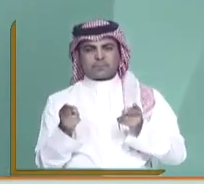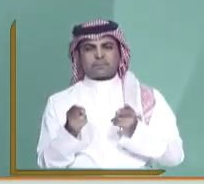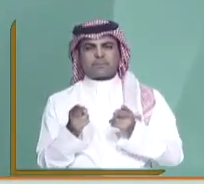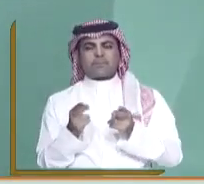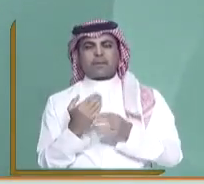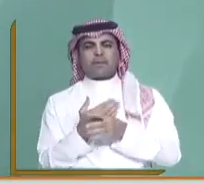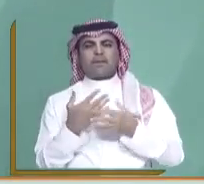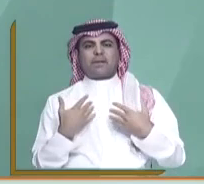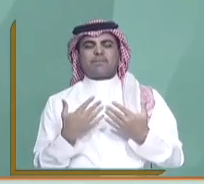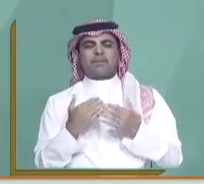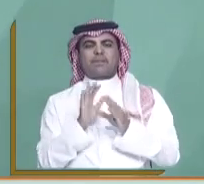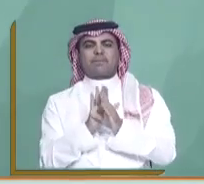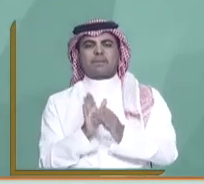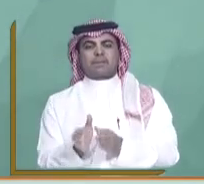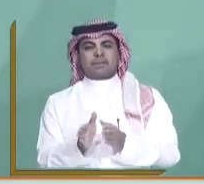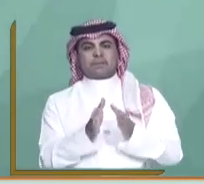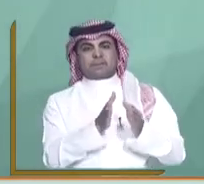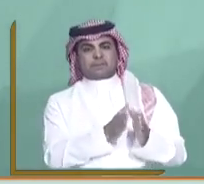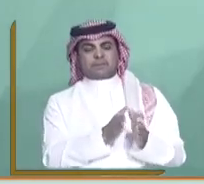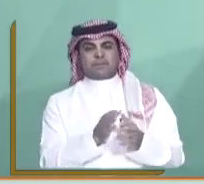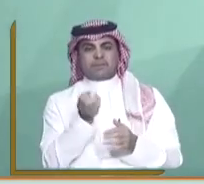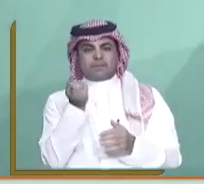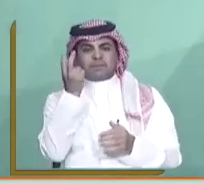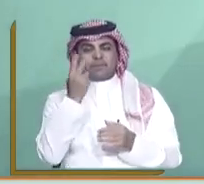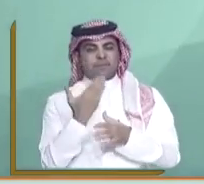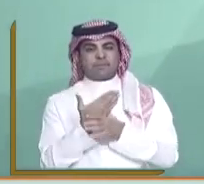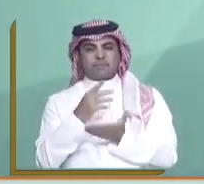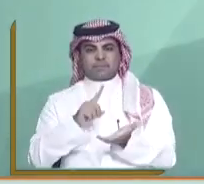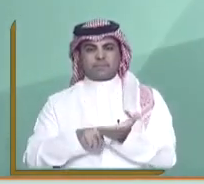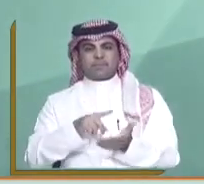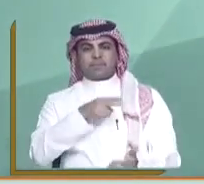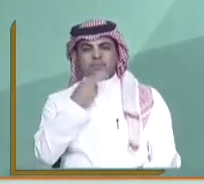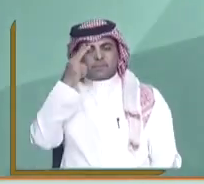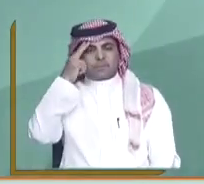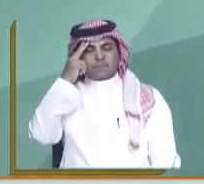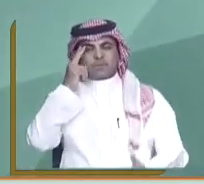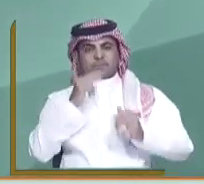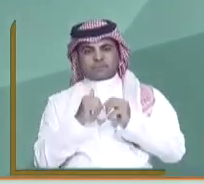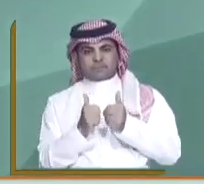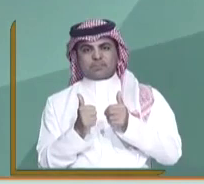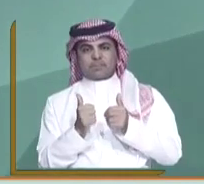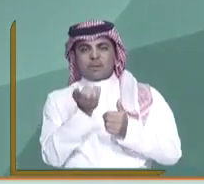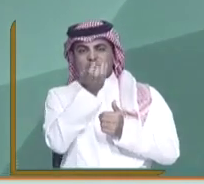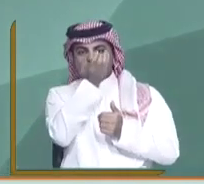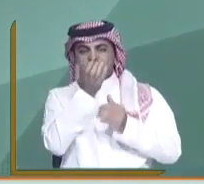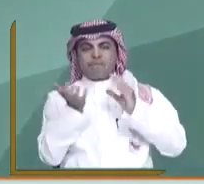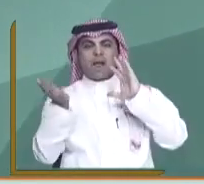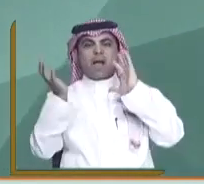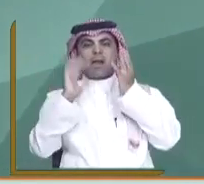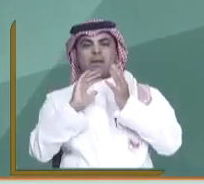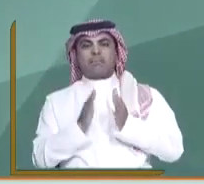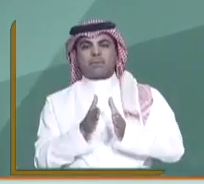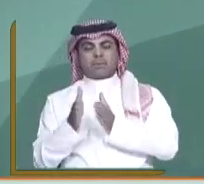وتيسير تمويلها تاتي هذه المبادره تاكيدا لدور المملكه في التصدير تحديات المياه حول العالم